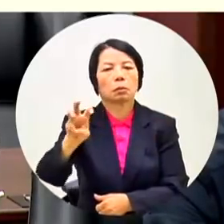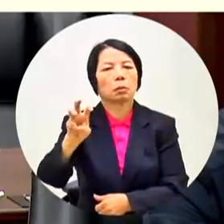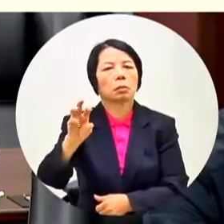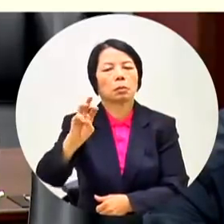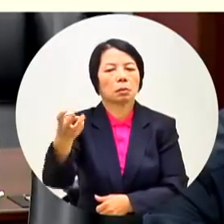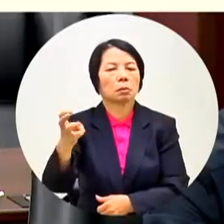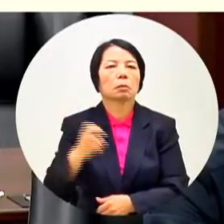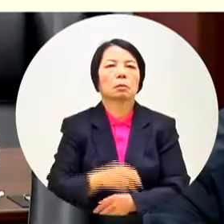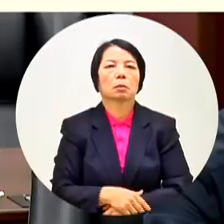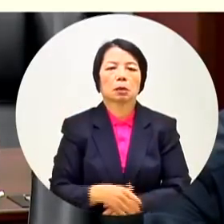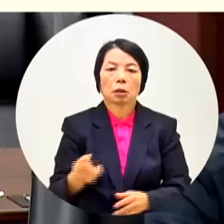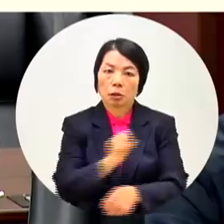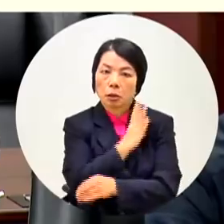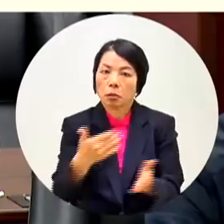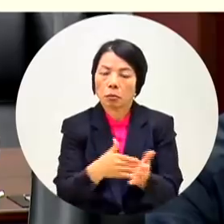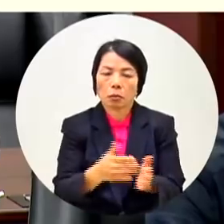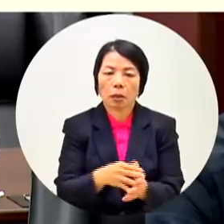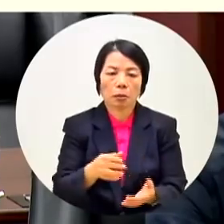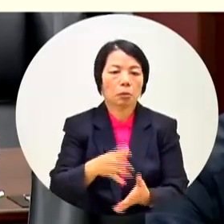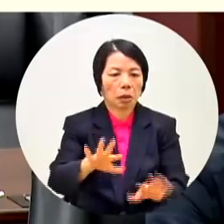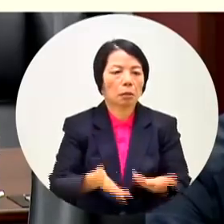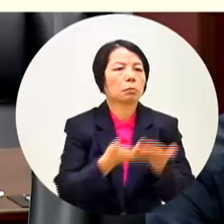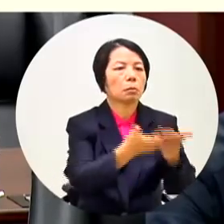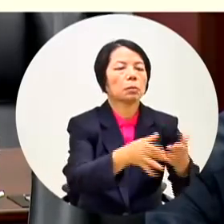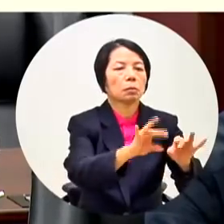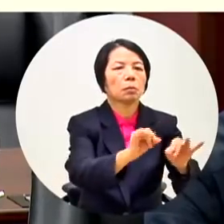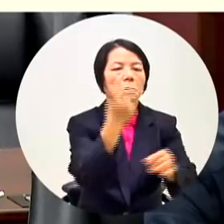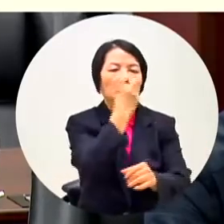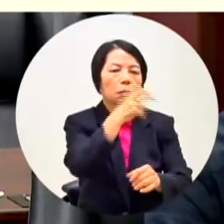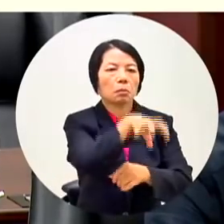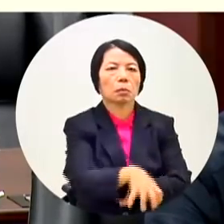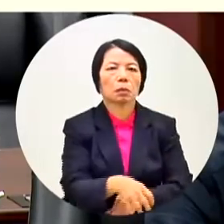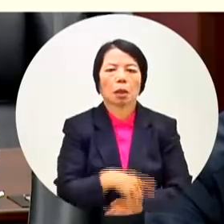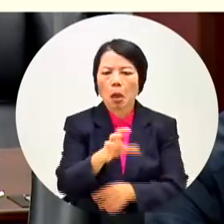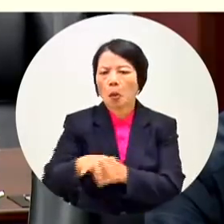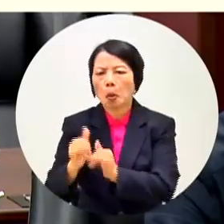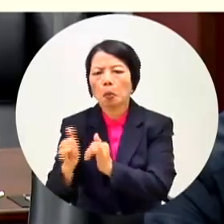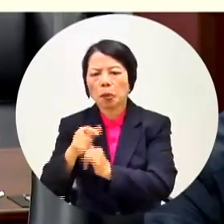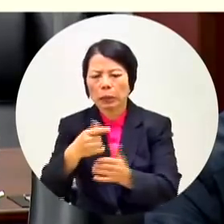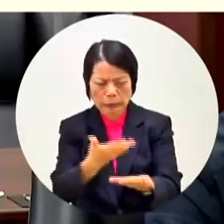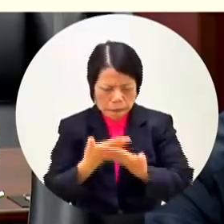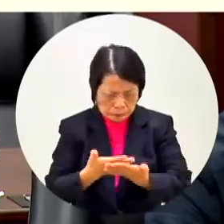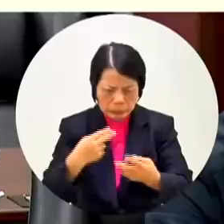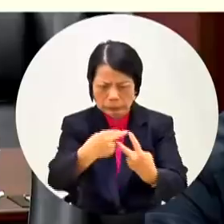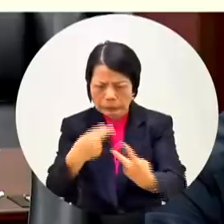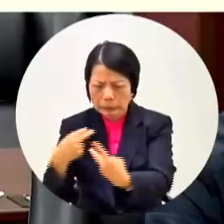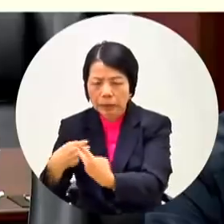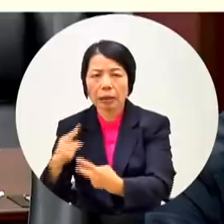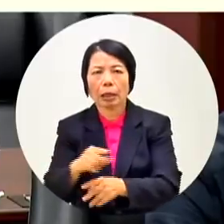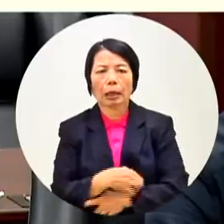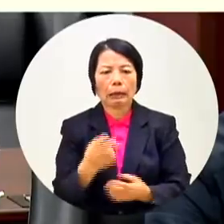署，大家农民朋友接到传票，大家惊噶， 破三个月以后罚一个